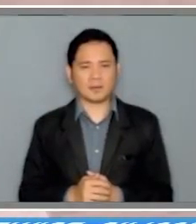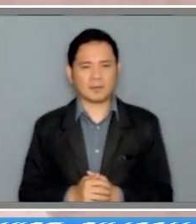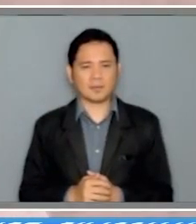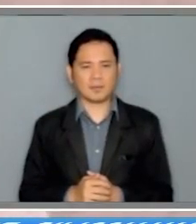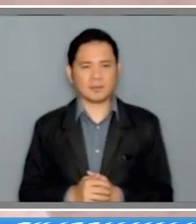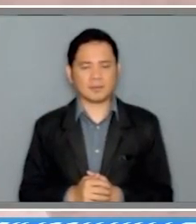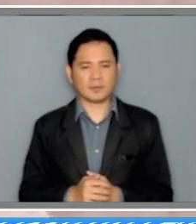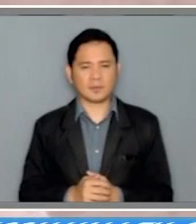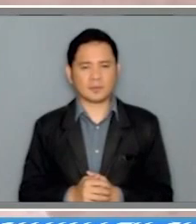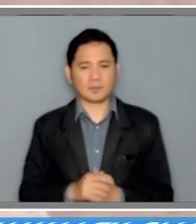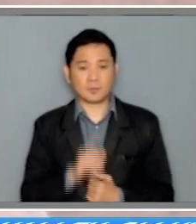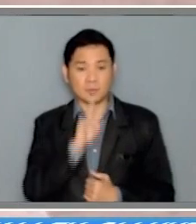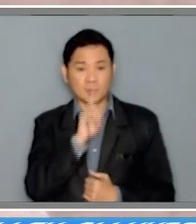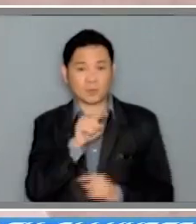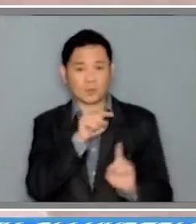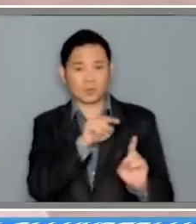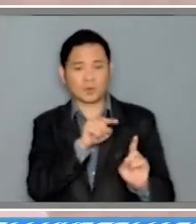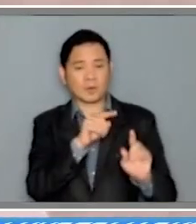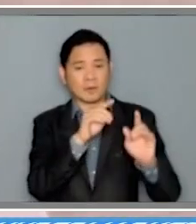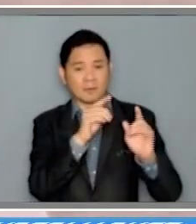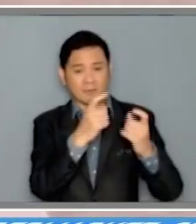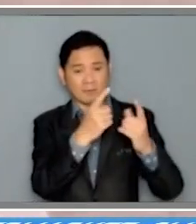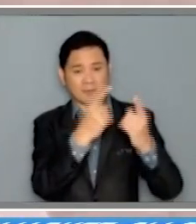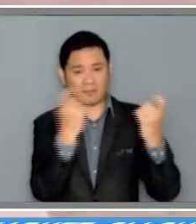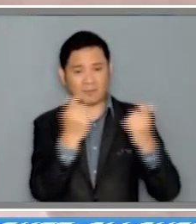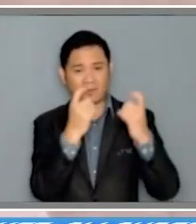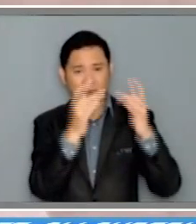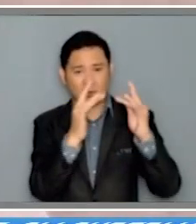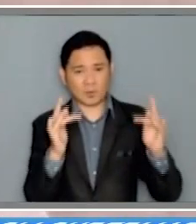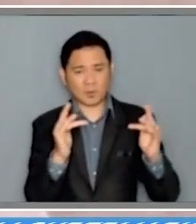resonates what is to us